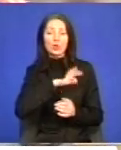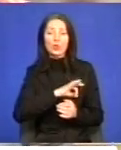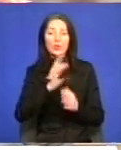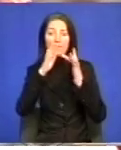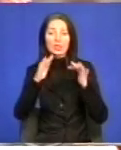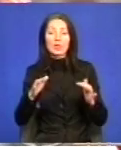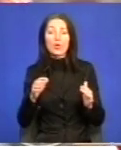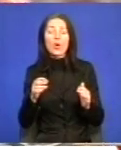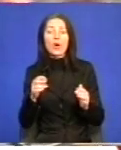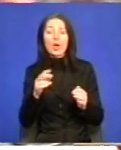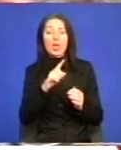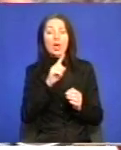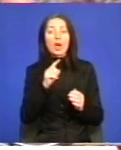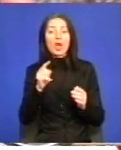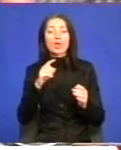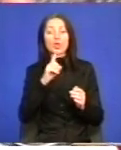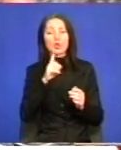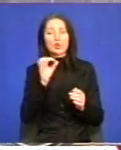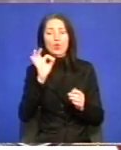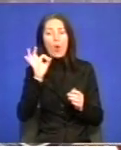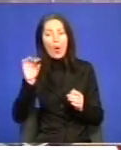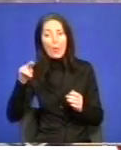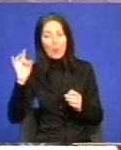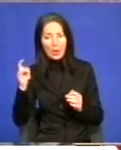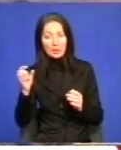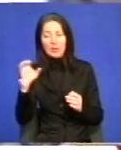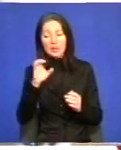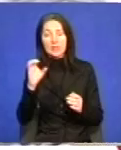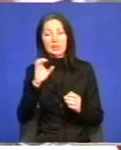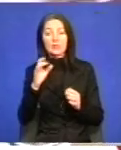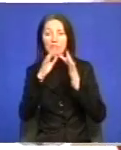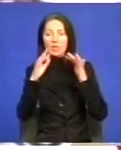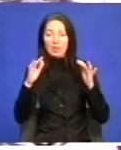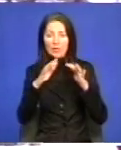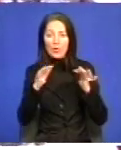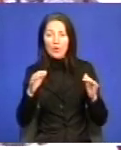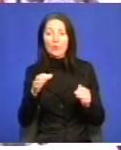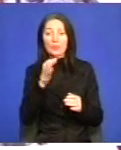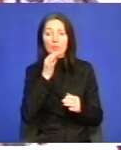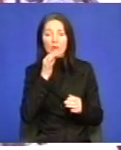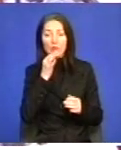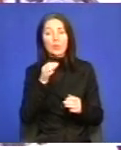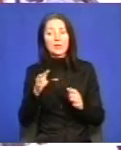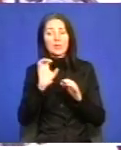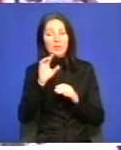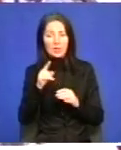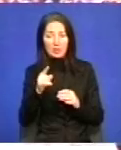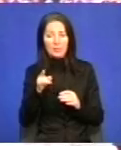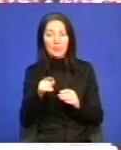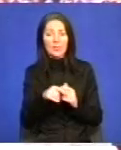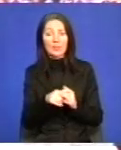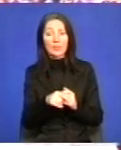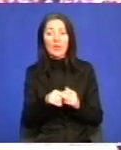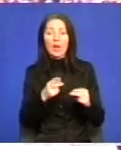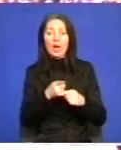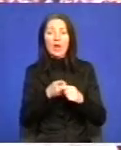адже свіже гілля полюбляють смакувати звірі. Є й більш практичні способи не викидати на звалище хвойну після свят.